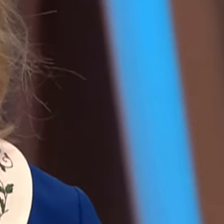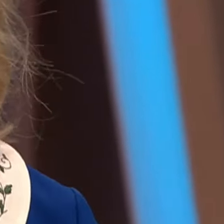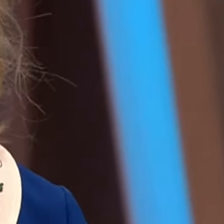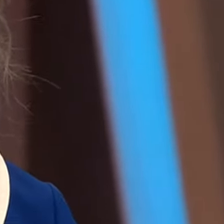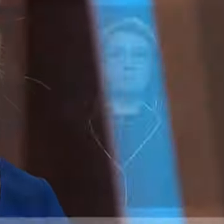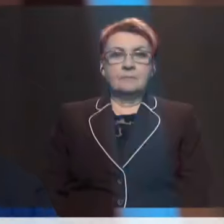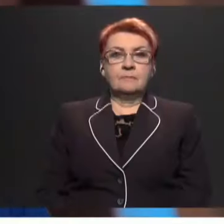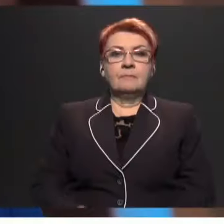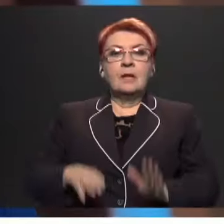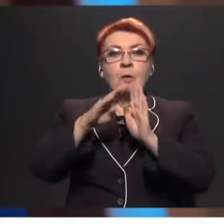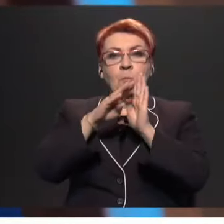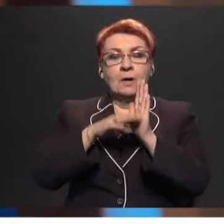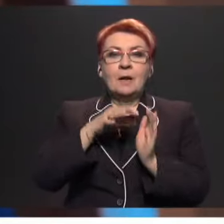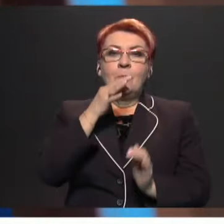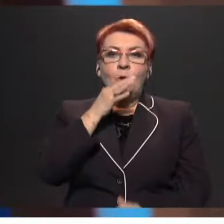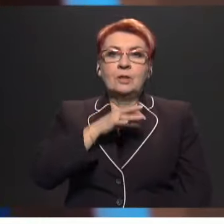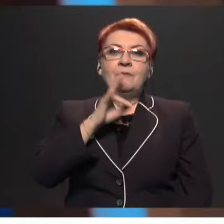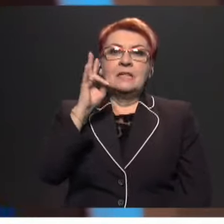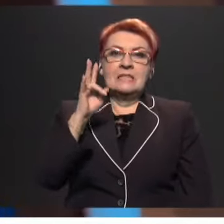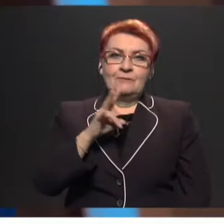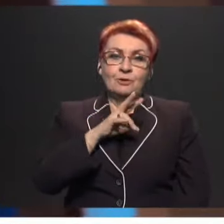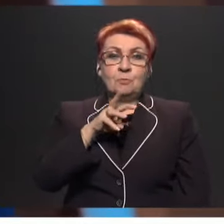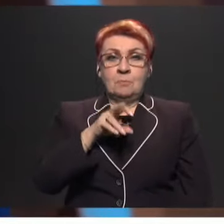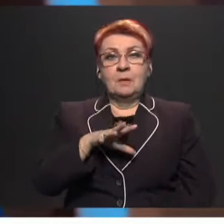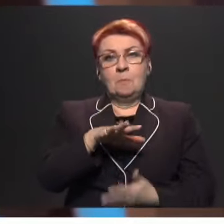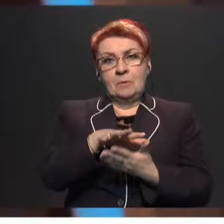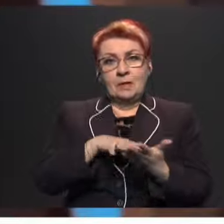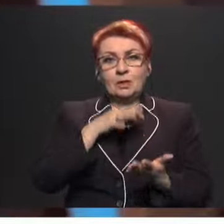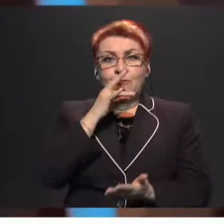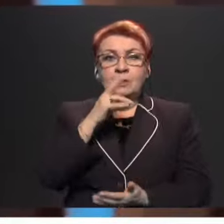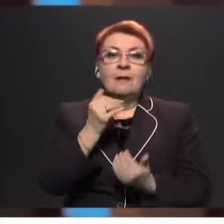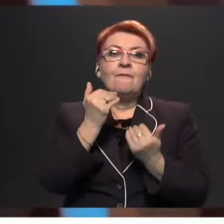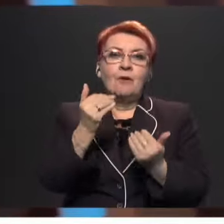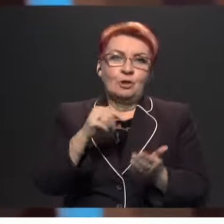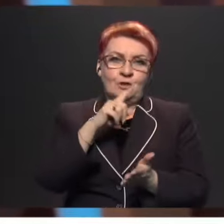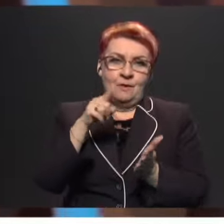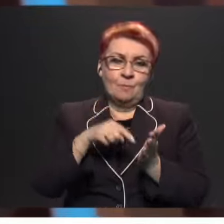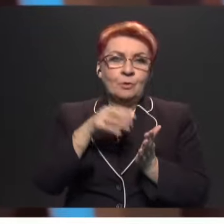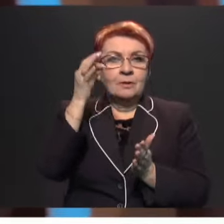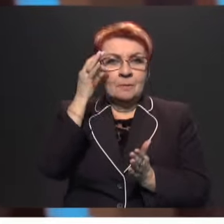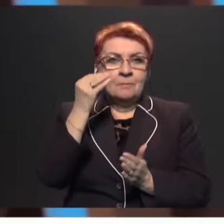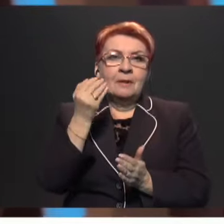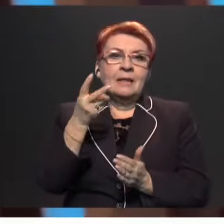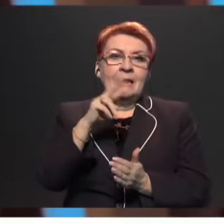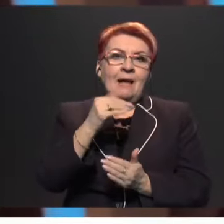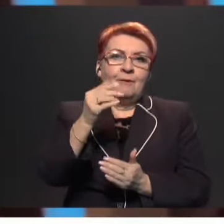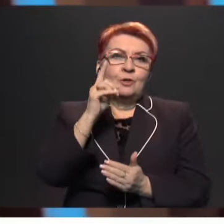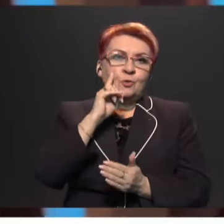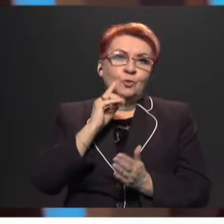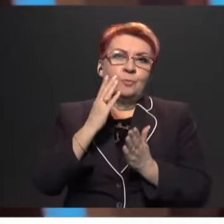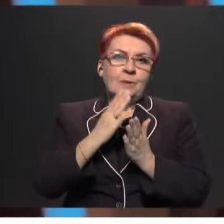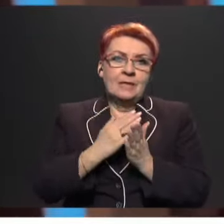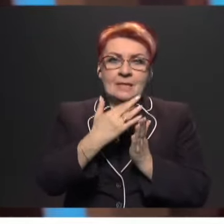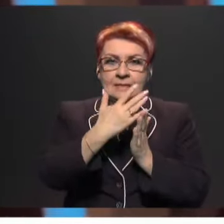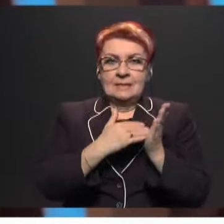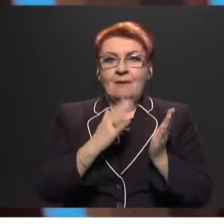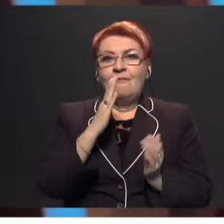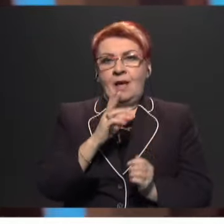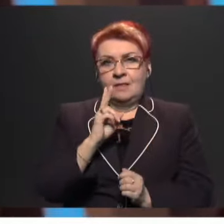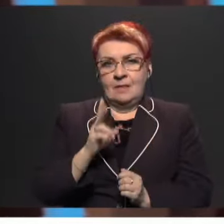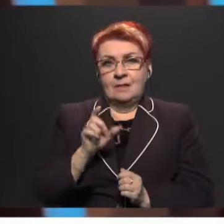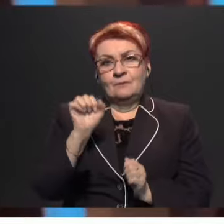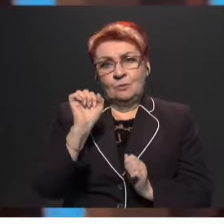В эфире программа «Прямая линия. Ответ священника». Мы продолжаем отвечать на ваши вопросы. И я напоминаю, что для вашего удобства у нас также есть страница ВКонтакте, куда